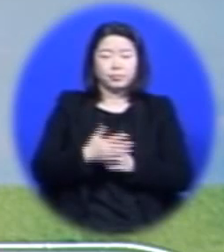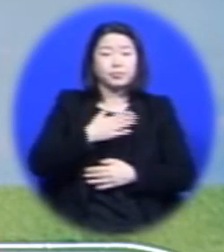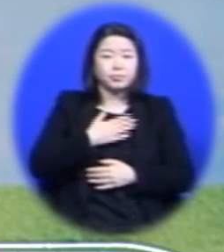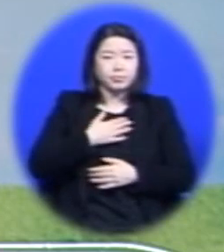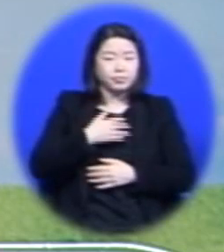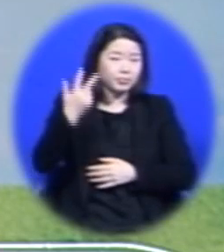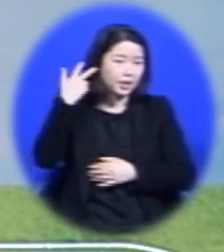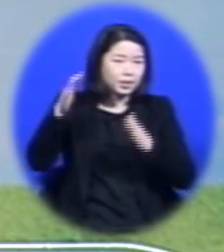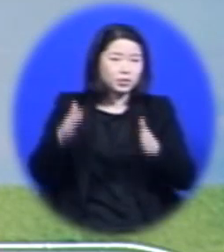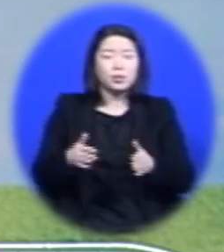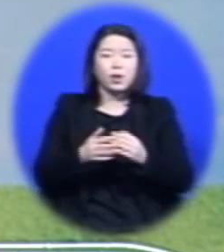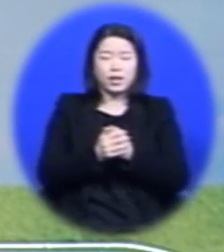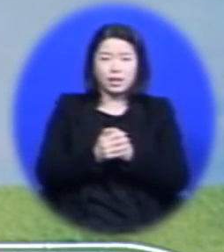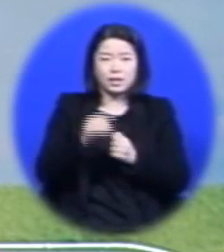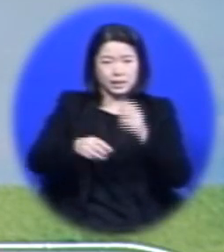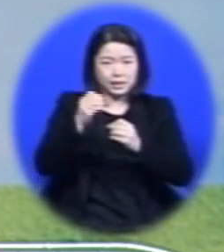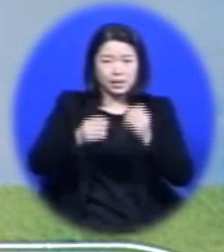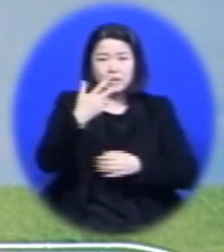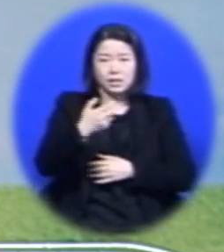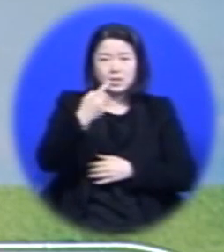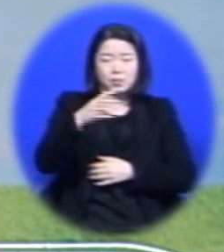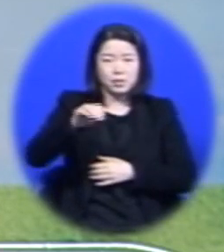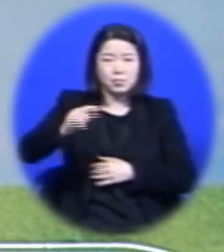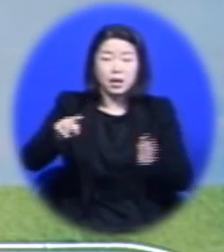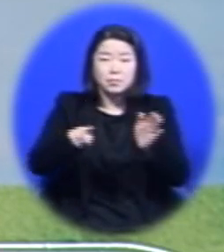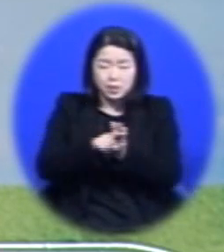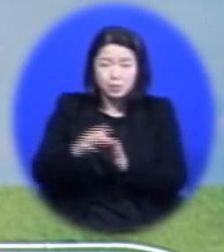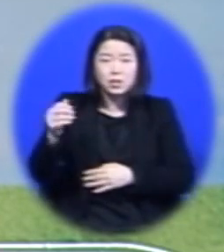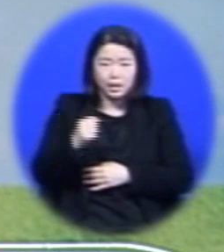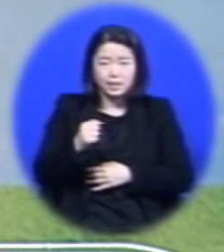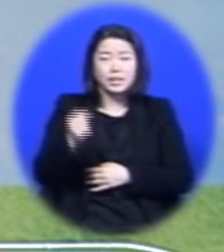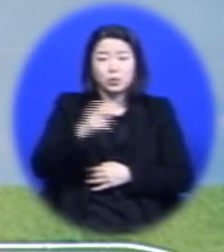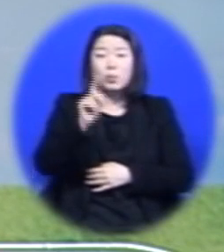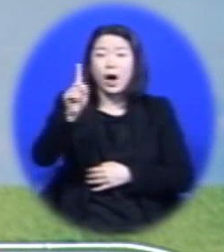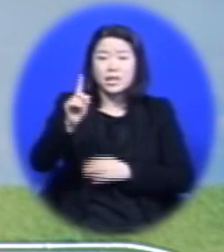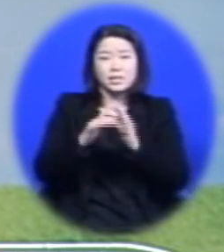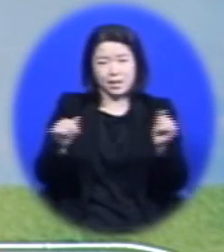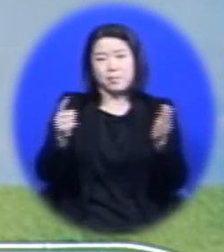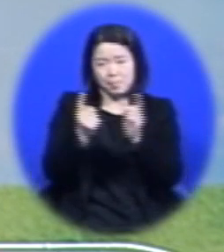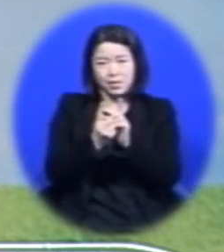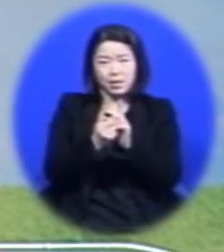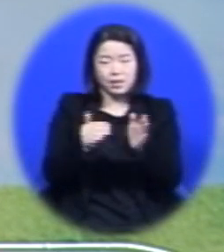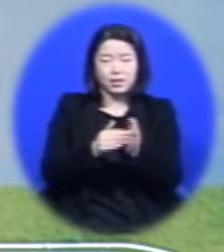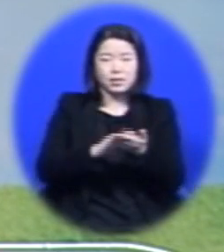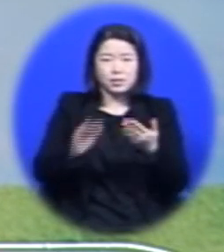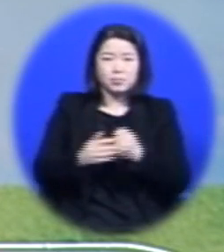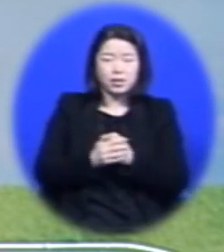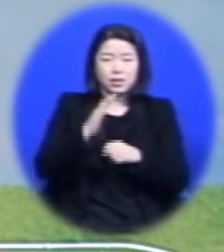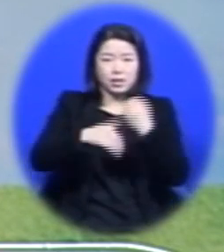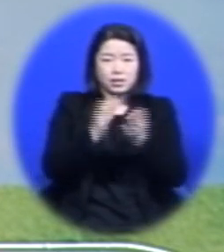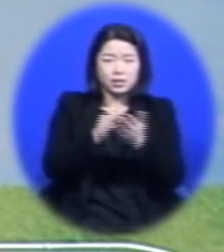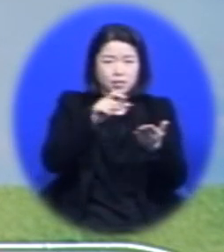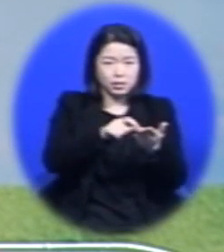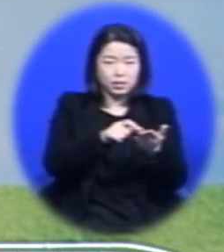저는 지난 주간에 이 시편 71 평 의 믿음을 가진 또한 사람을 만났습니다 성경에